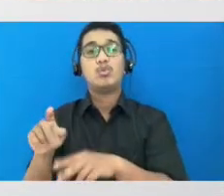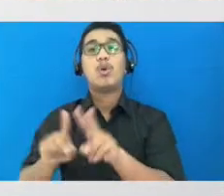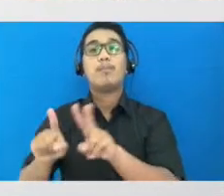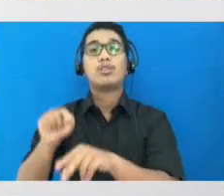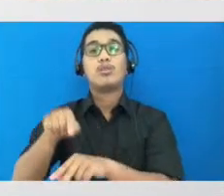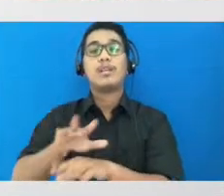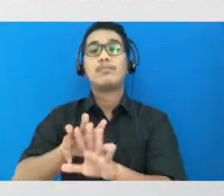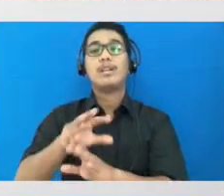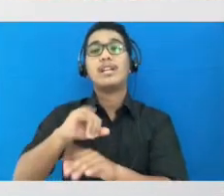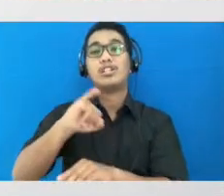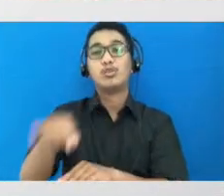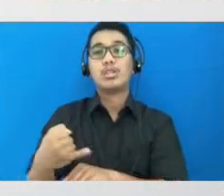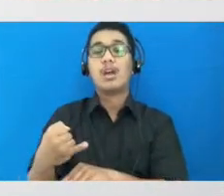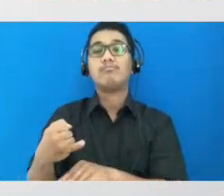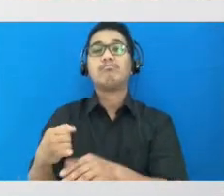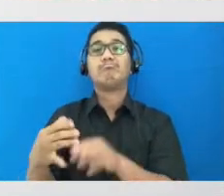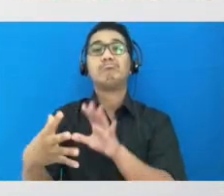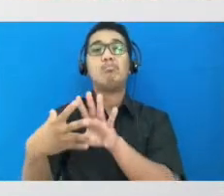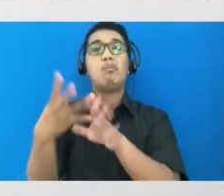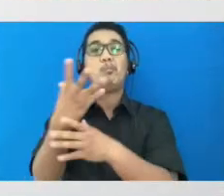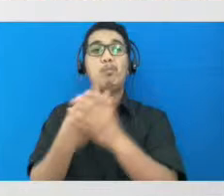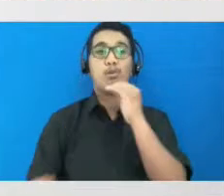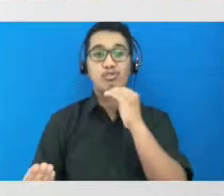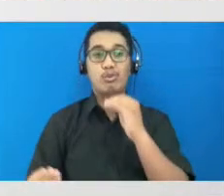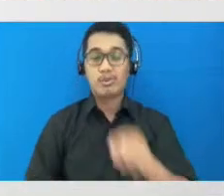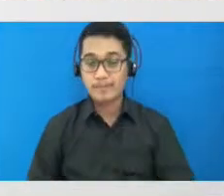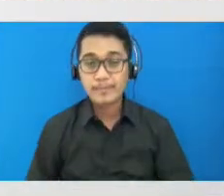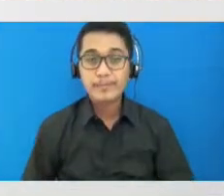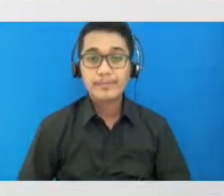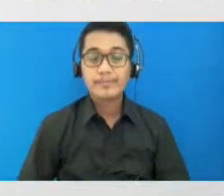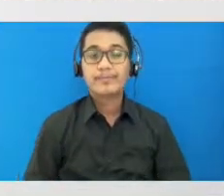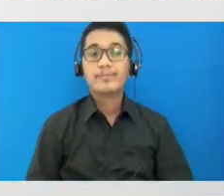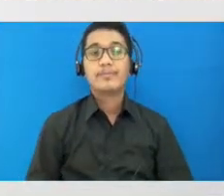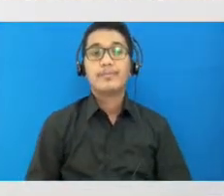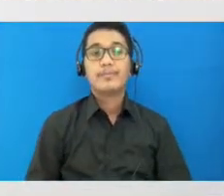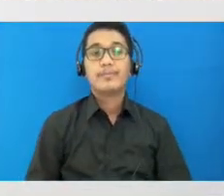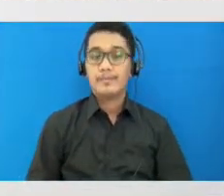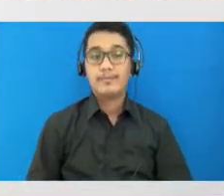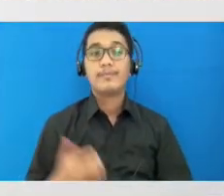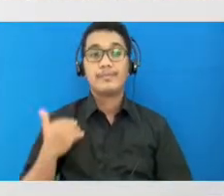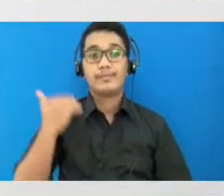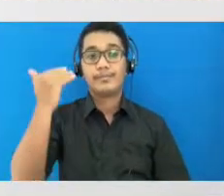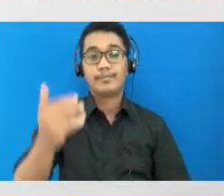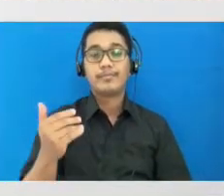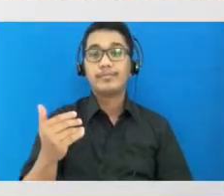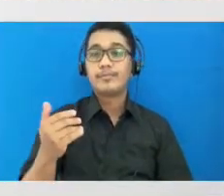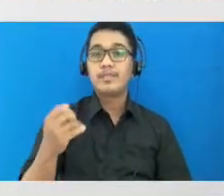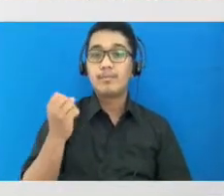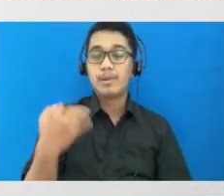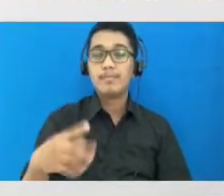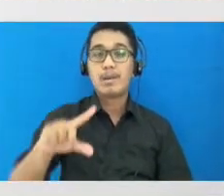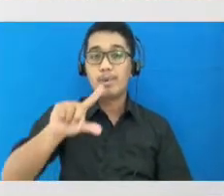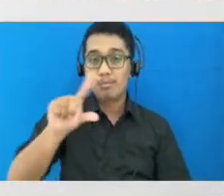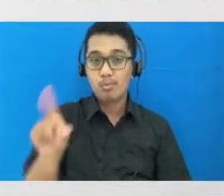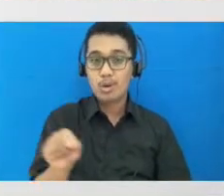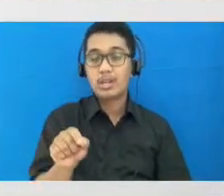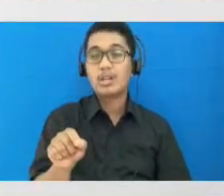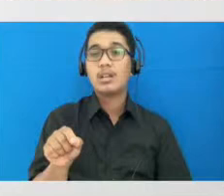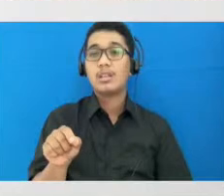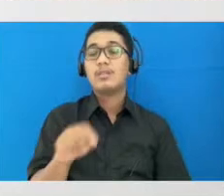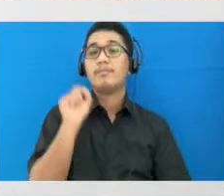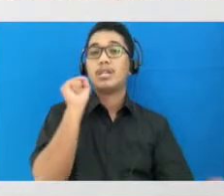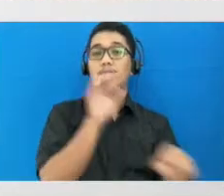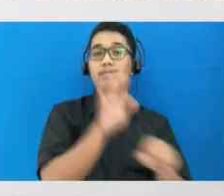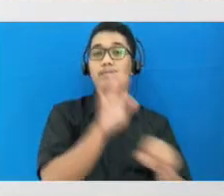data pengguna. Nah, yang menariknya setahun kemudian saat beberapa bulan di pandemi